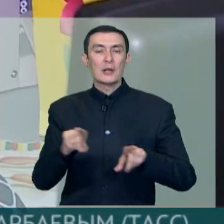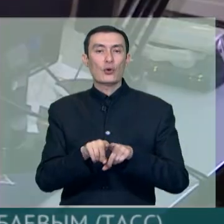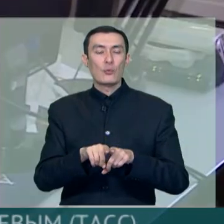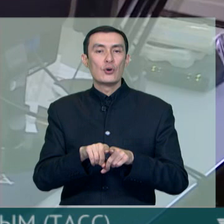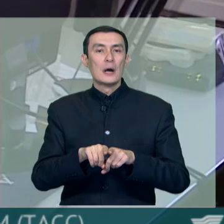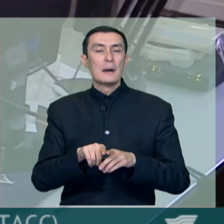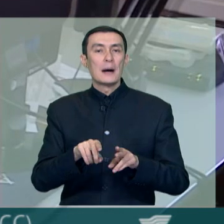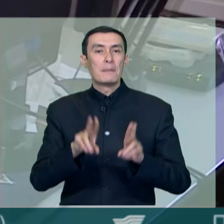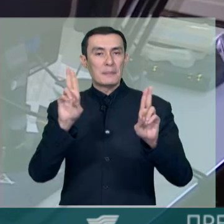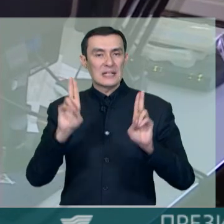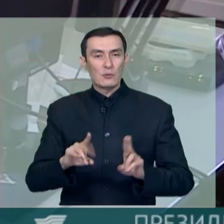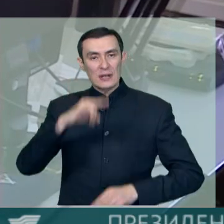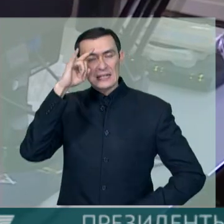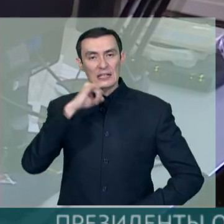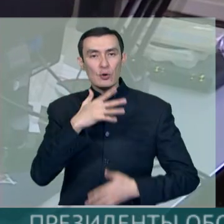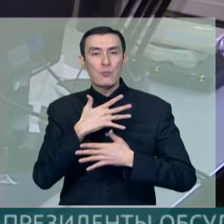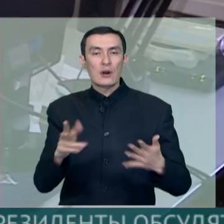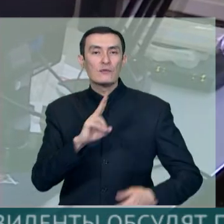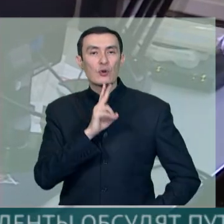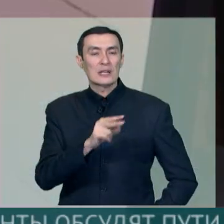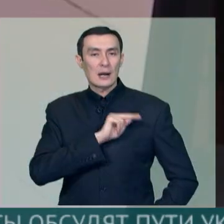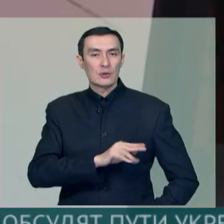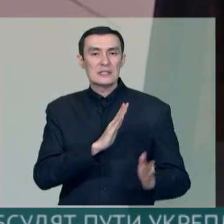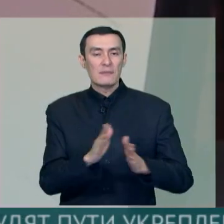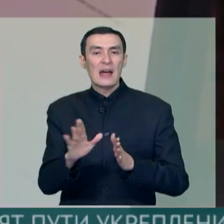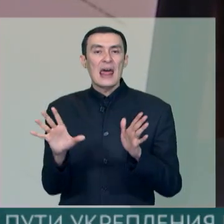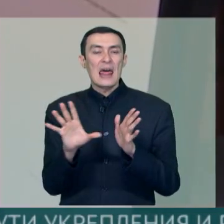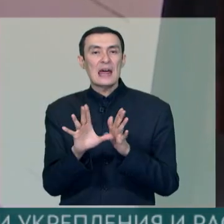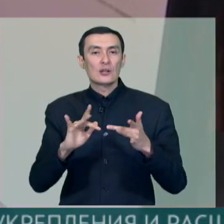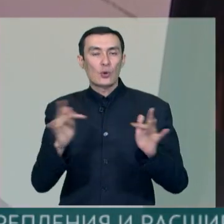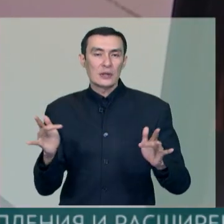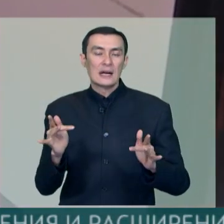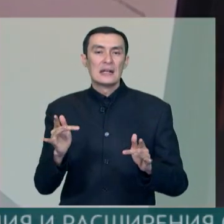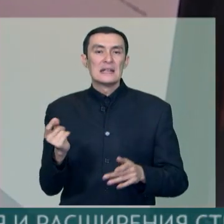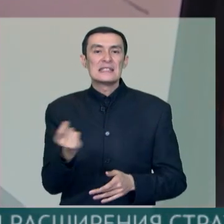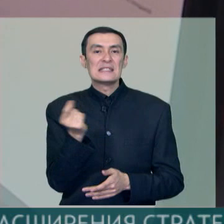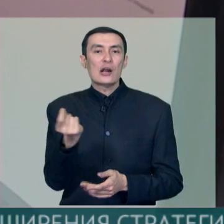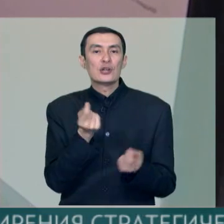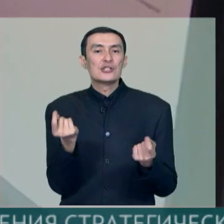принципу в Казахстане уже более 2 лет работает система электронных зерновых расписок.